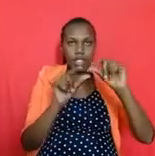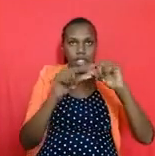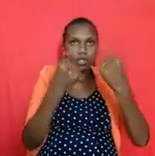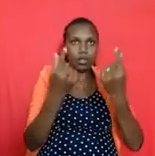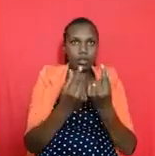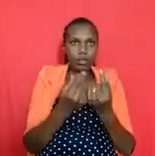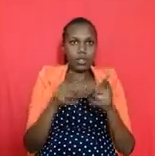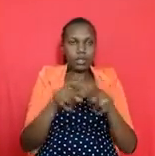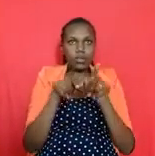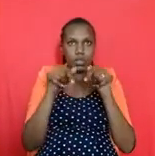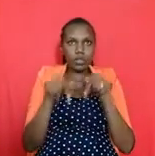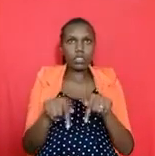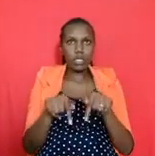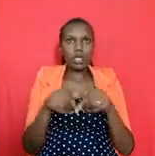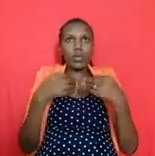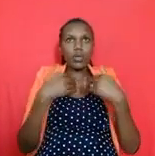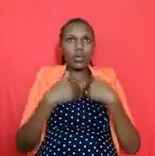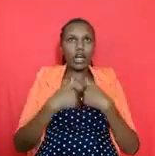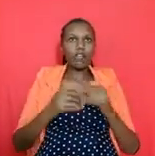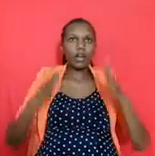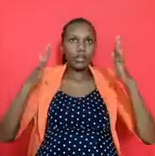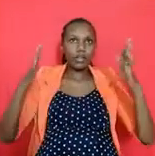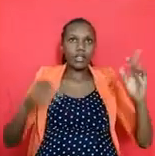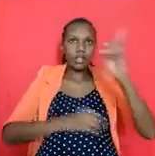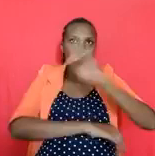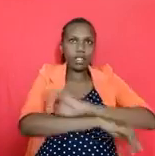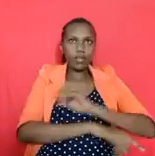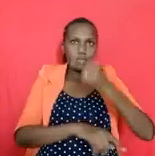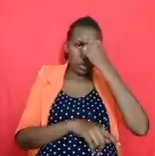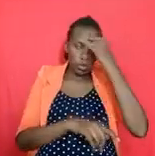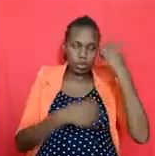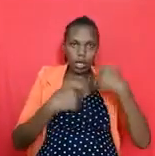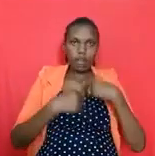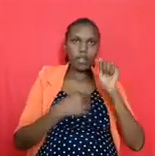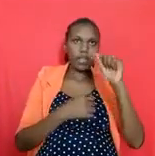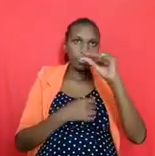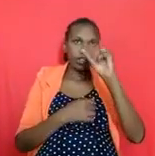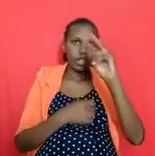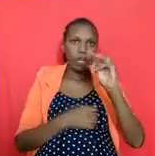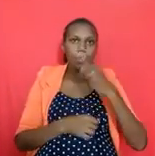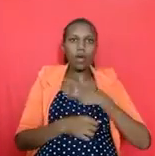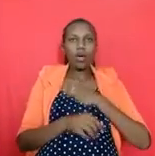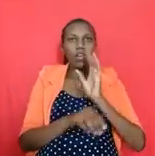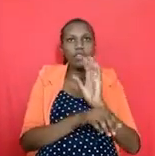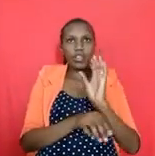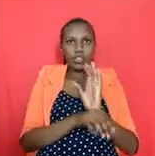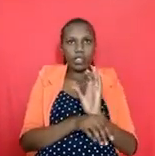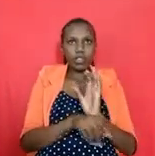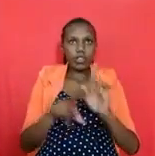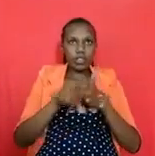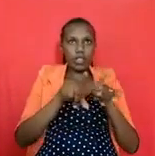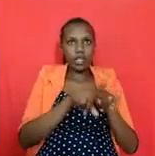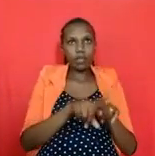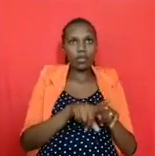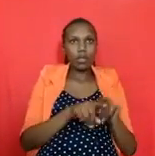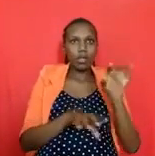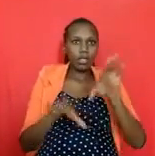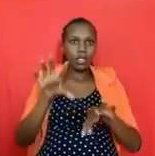Muthenya wa umuthi, ni muthenya munene, ni tondu twina AGM witu ya kanitha, hamwe na